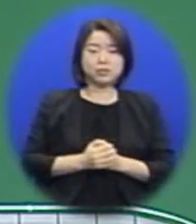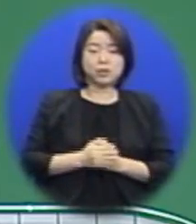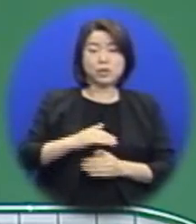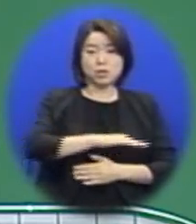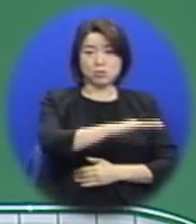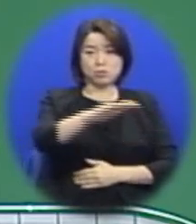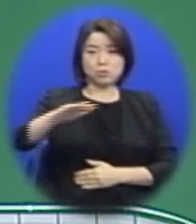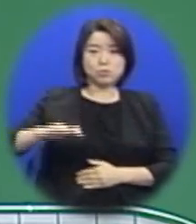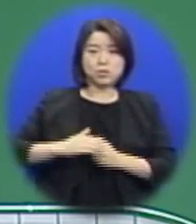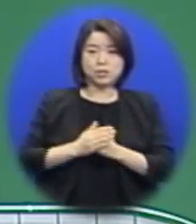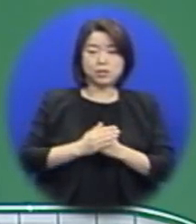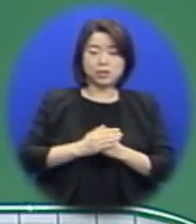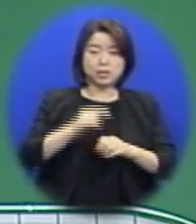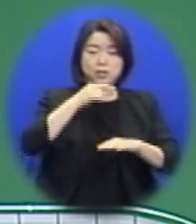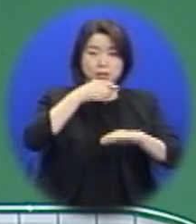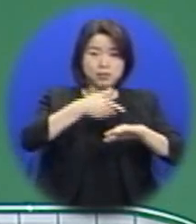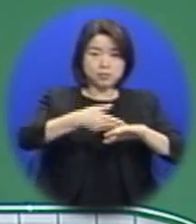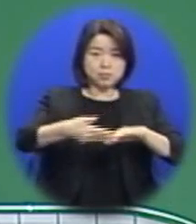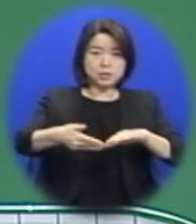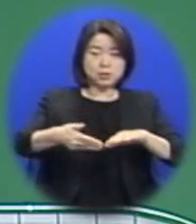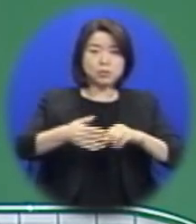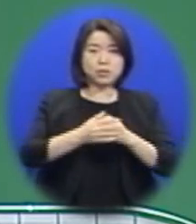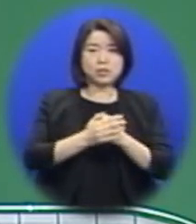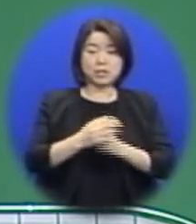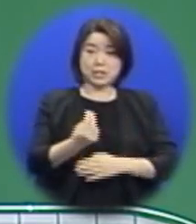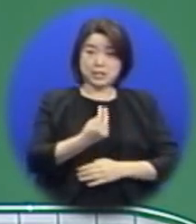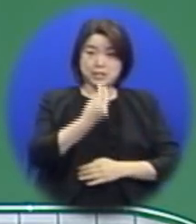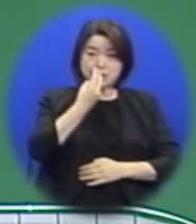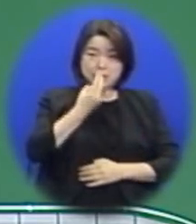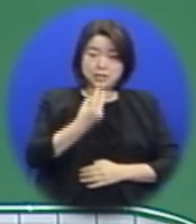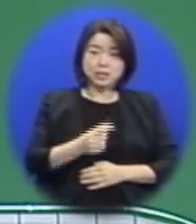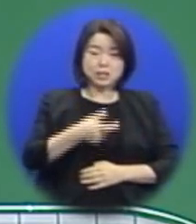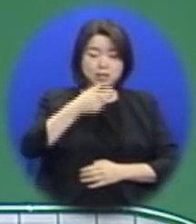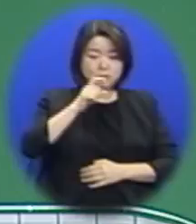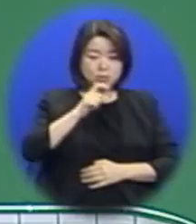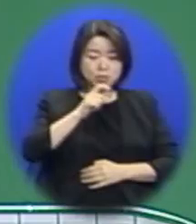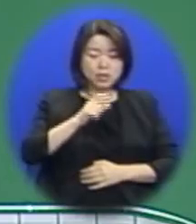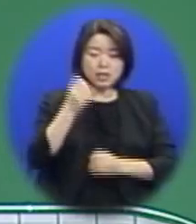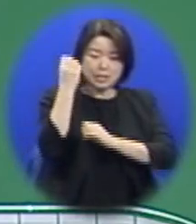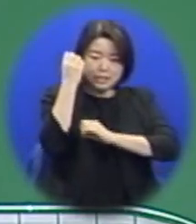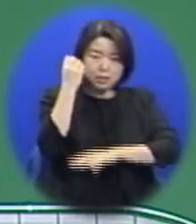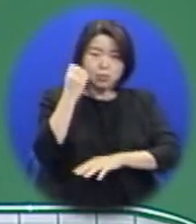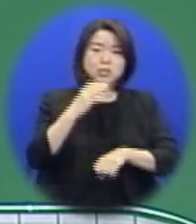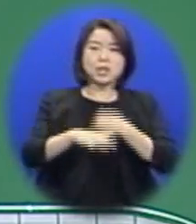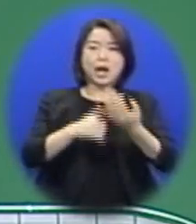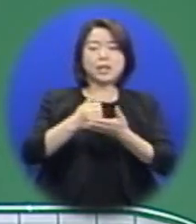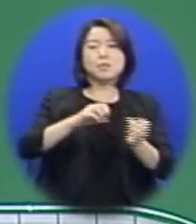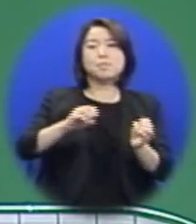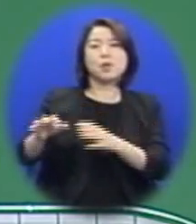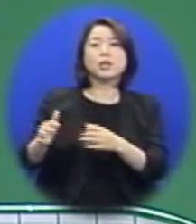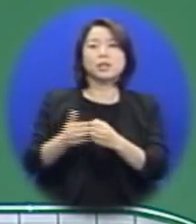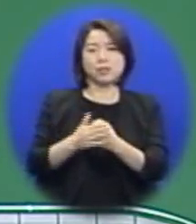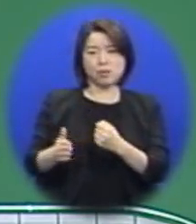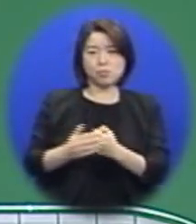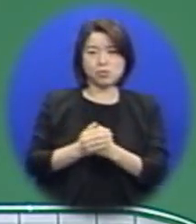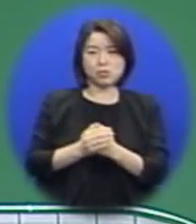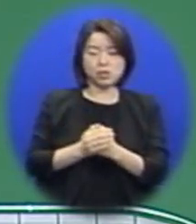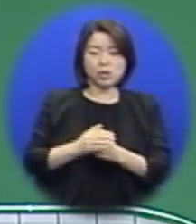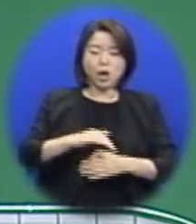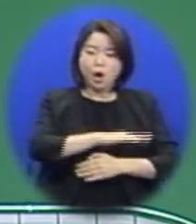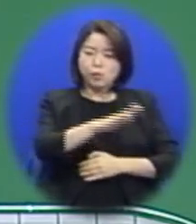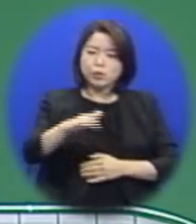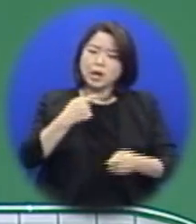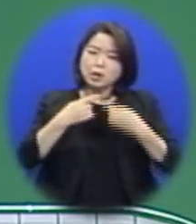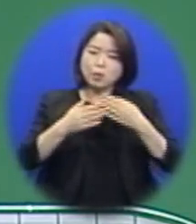우리가 우리 민족이 생수의 근원이신 하나님을 버린 것. 그것이 그들이 겪고 있는 모든